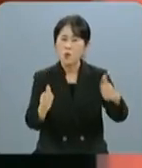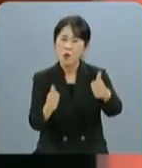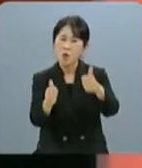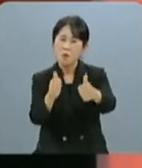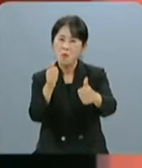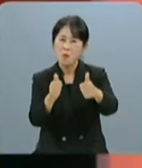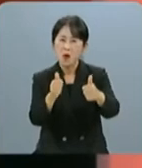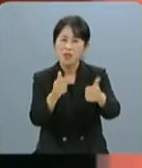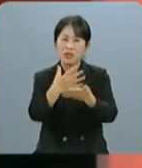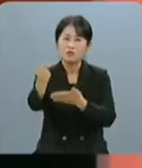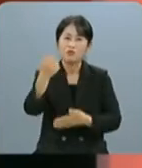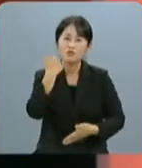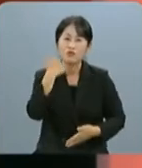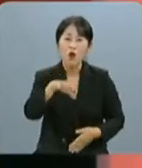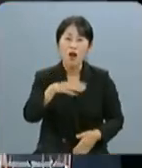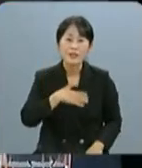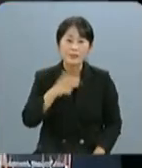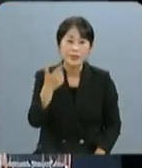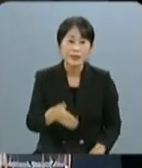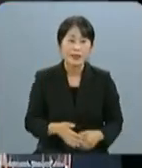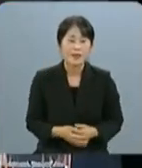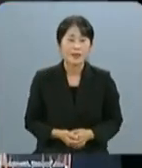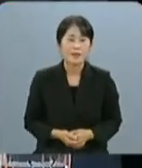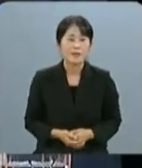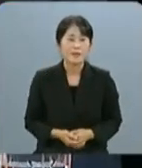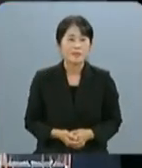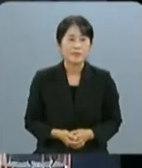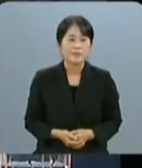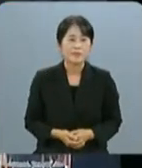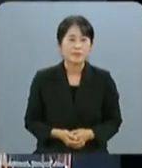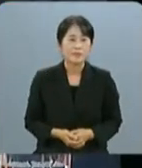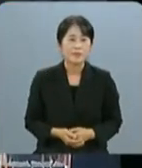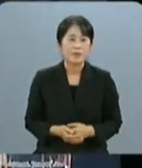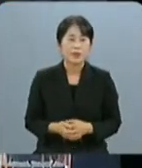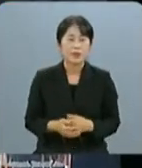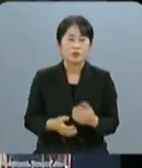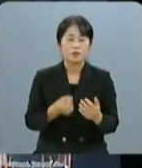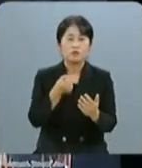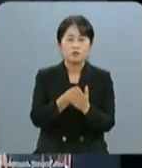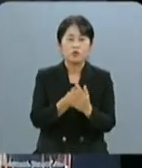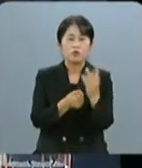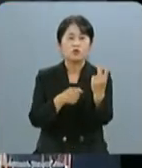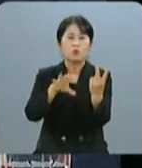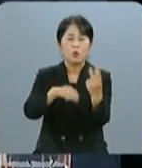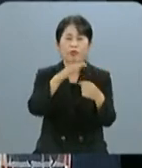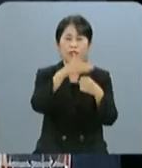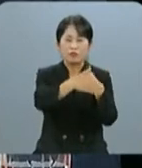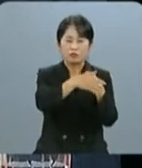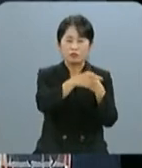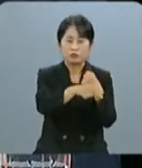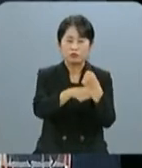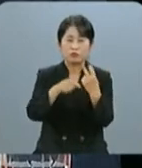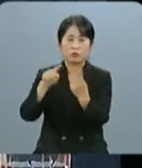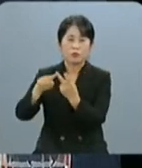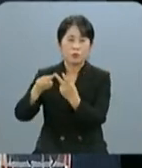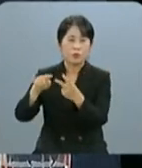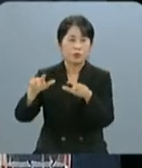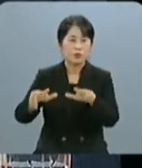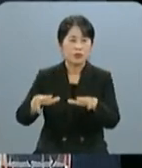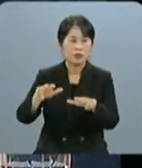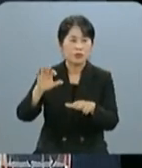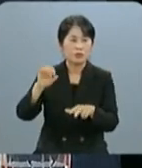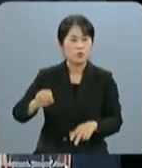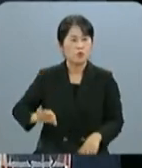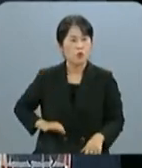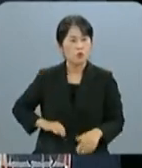어디로 가셨는지 아시죠? 예. 그 두 군데를 지정했죠. 대구하고 지금